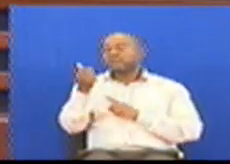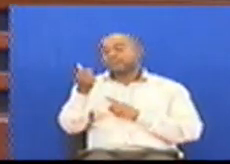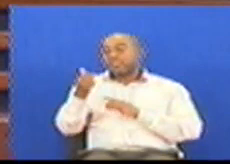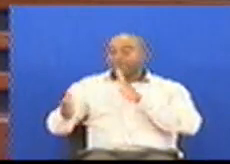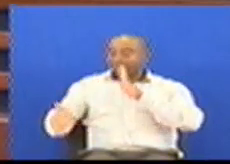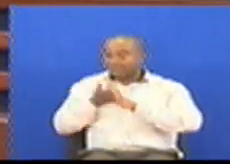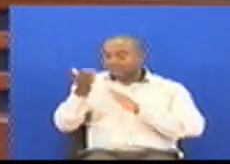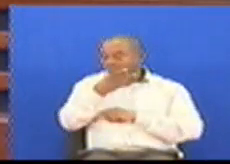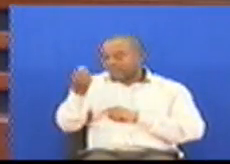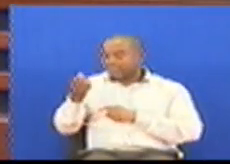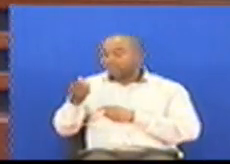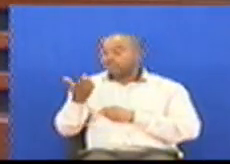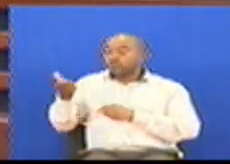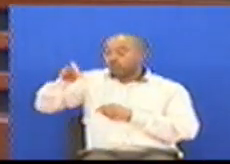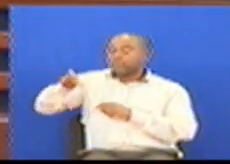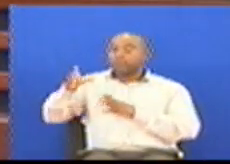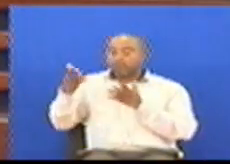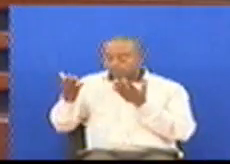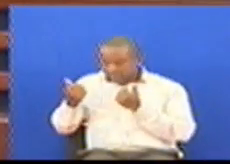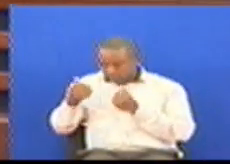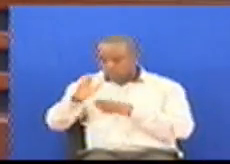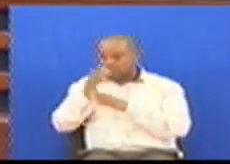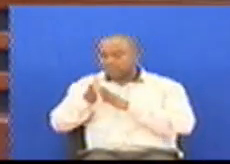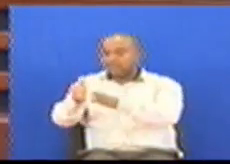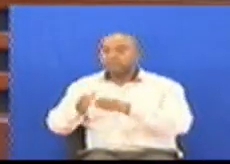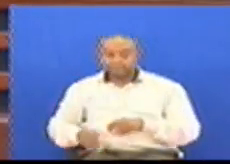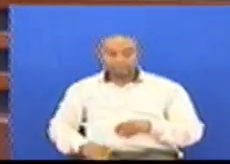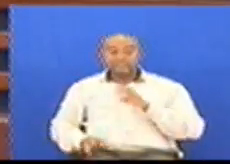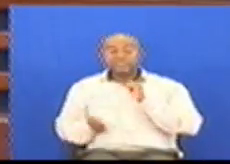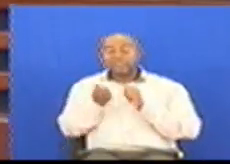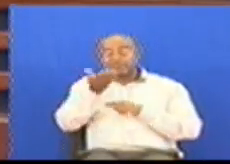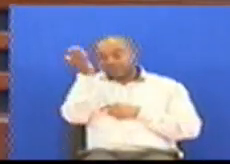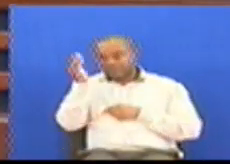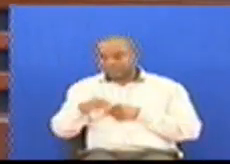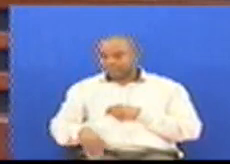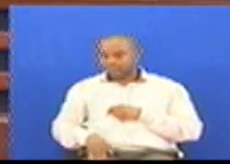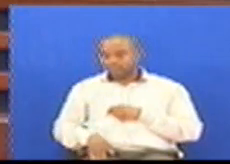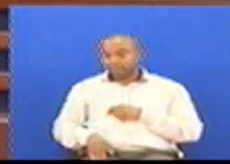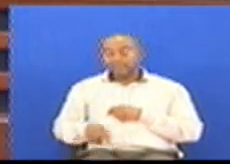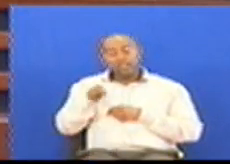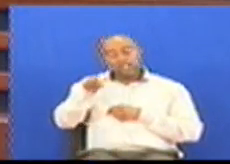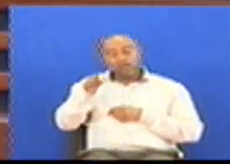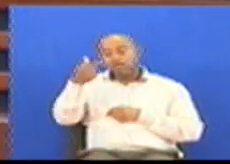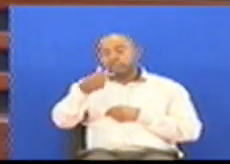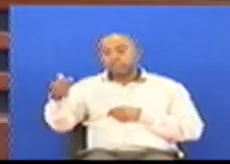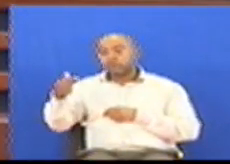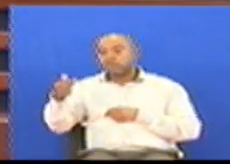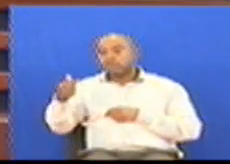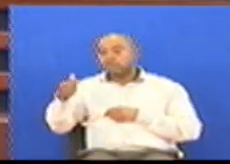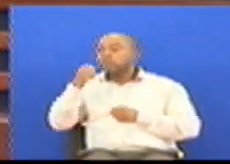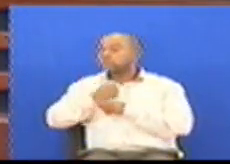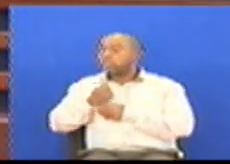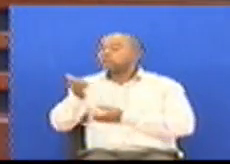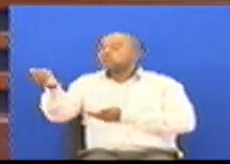na kazi iweze kufanyika vizuri. Lingine mheshimiwa na speaker, TARURA wanafanya pia kazi ya kukusanya ushuru